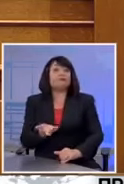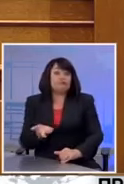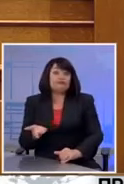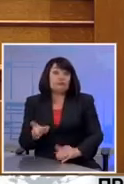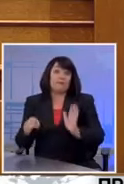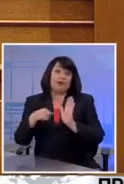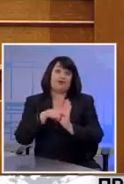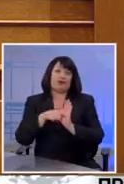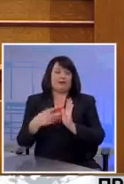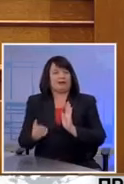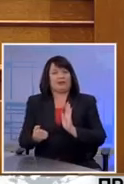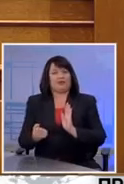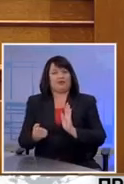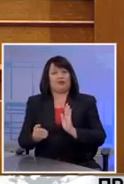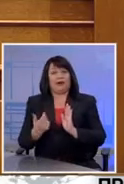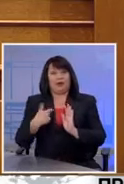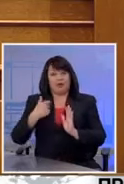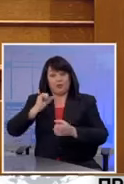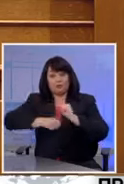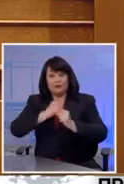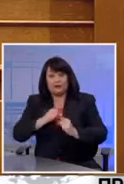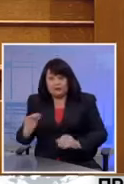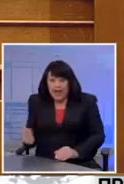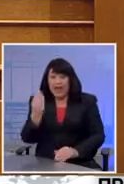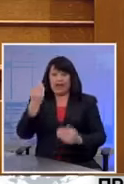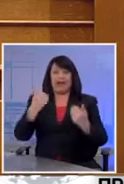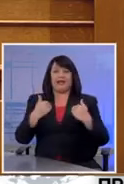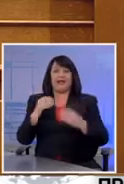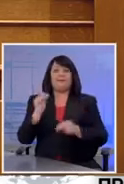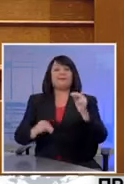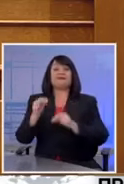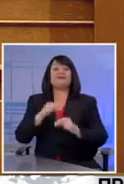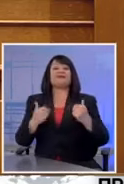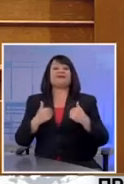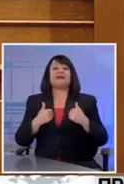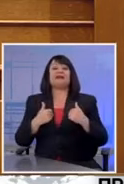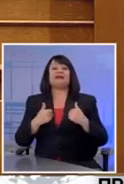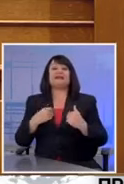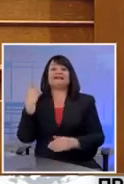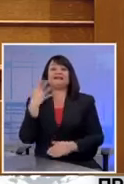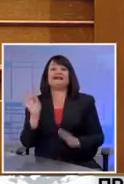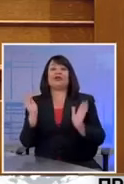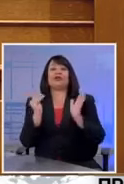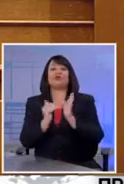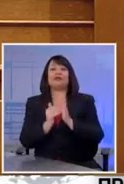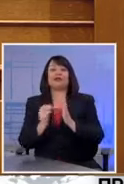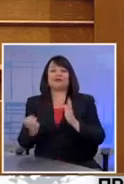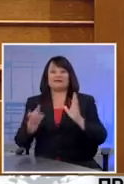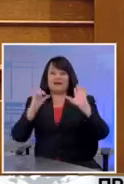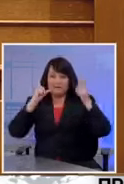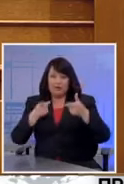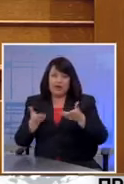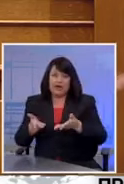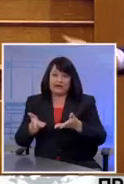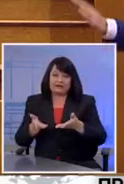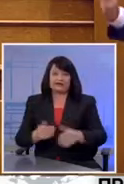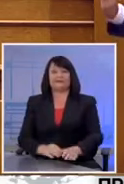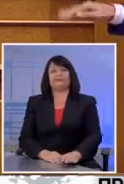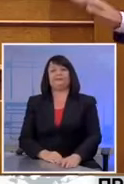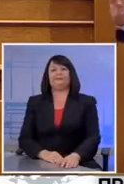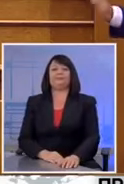και μειονεκτήματα. Αλλά εγώ εκλέχτηκα, κύριε Τσίπρα, από 400.000 νεοδημοκράτες. Όχι,